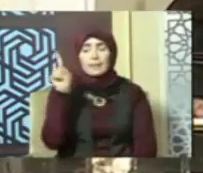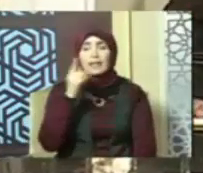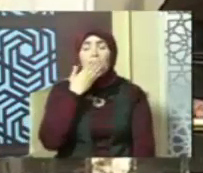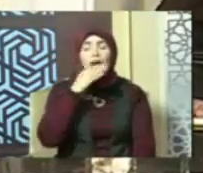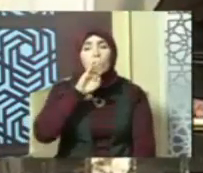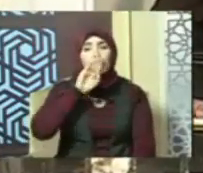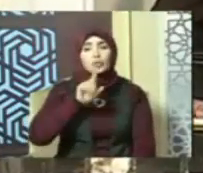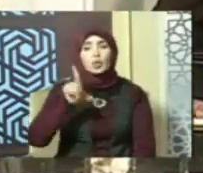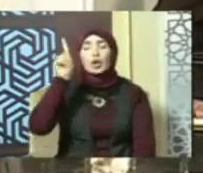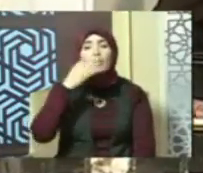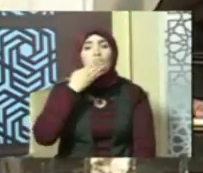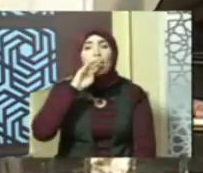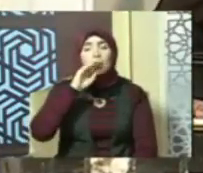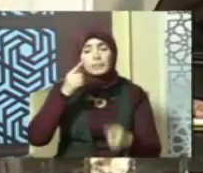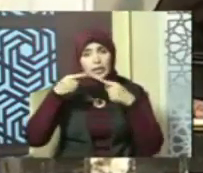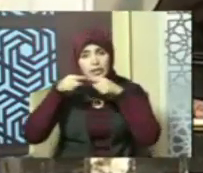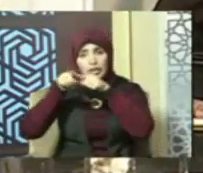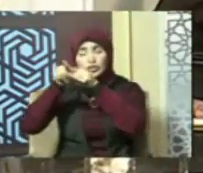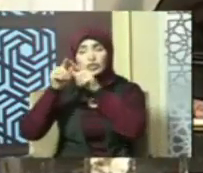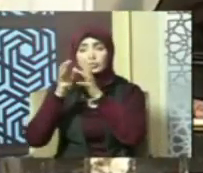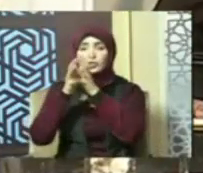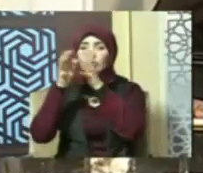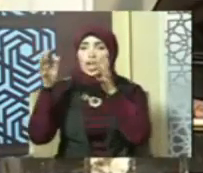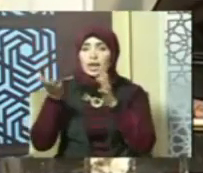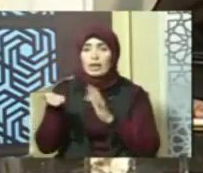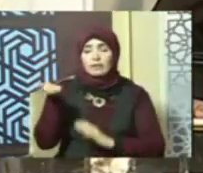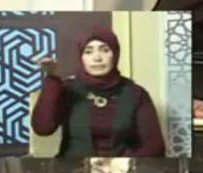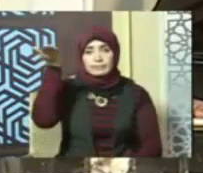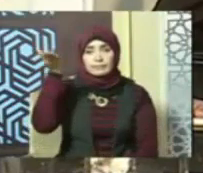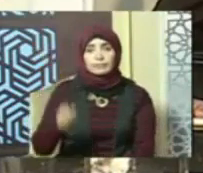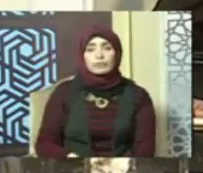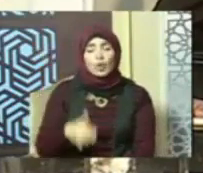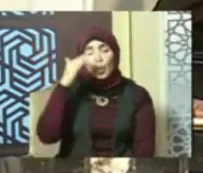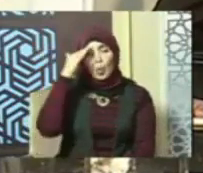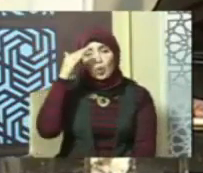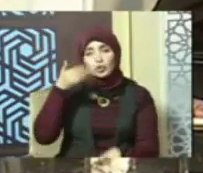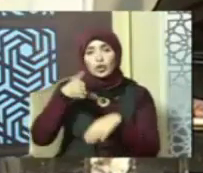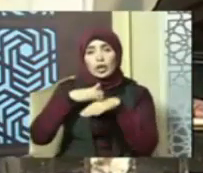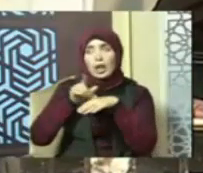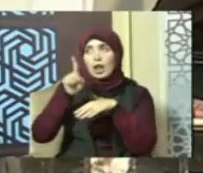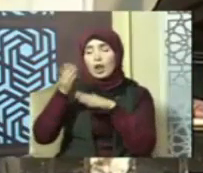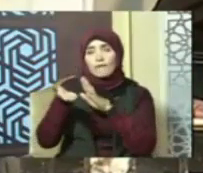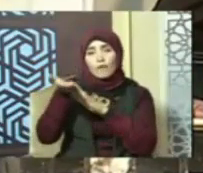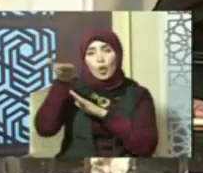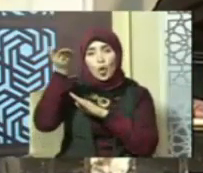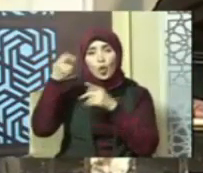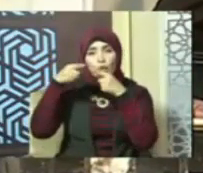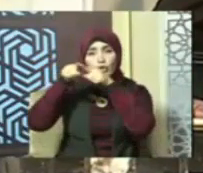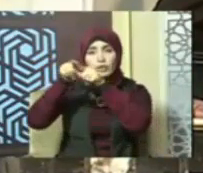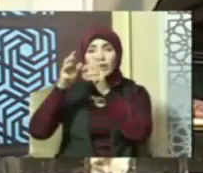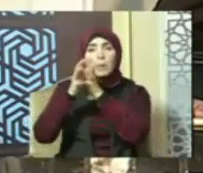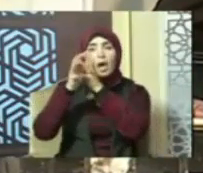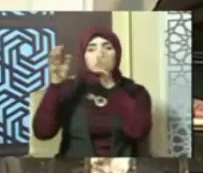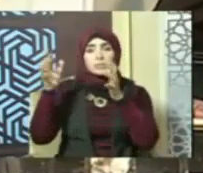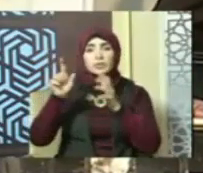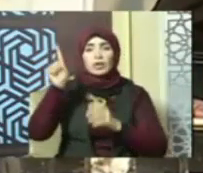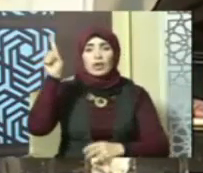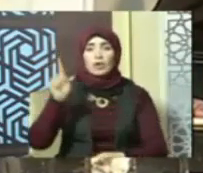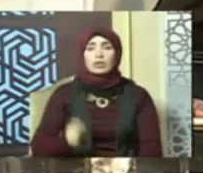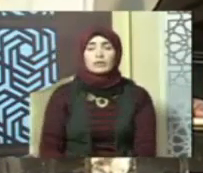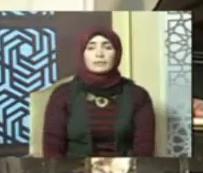أحمدك اللهم حمدا يليق بجلالك، وأثني عليك ثناء يليق